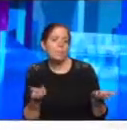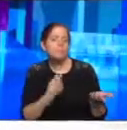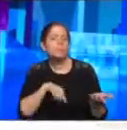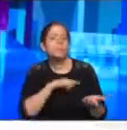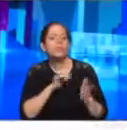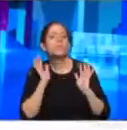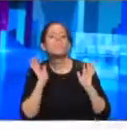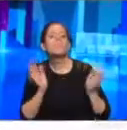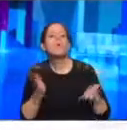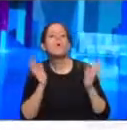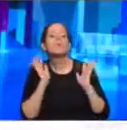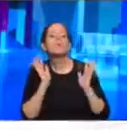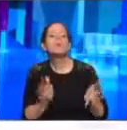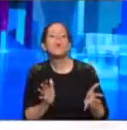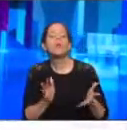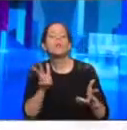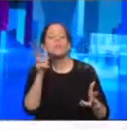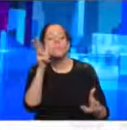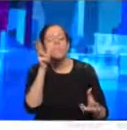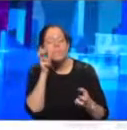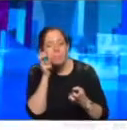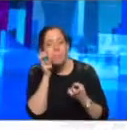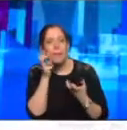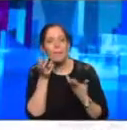אנחנו מאוד מאוד מצפים